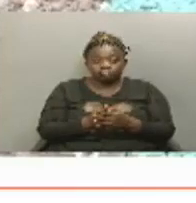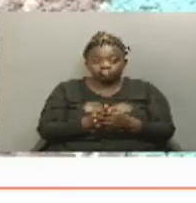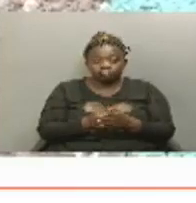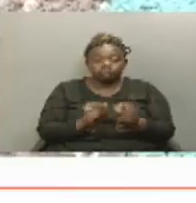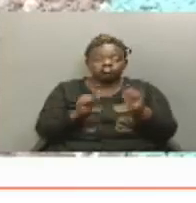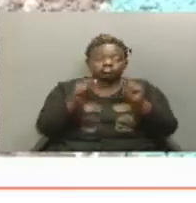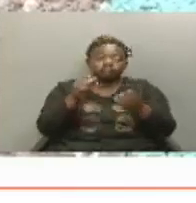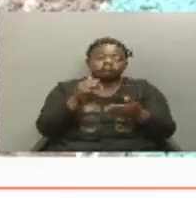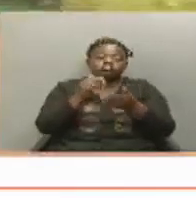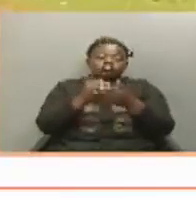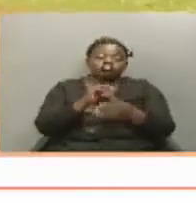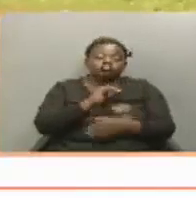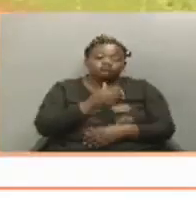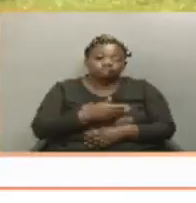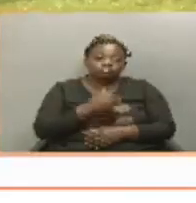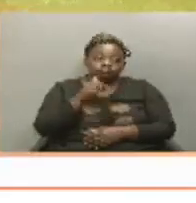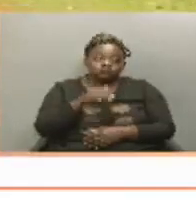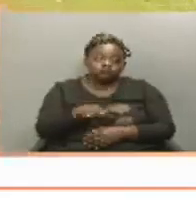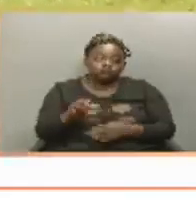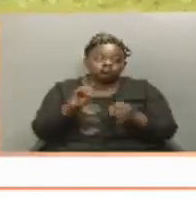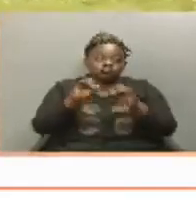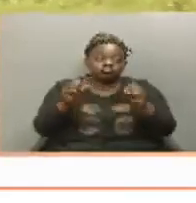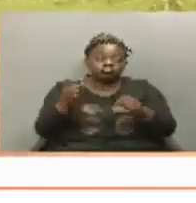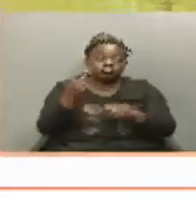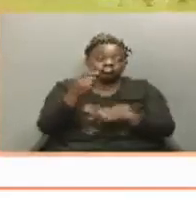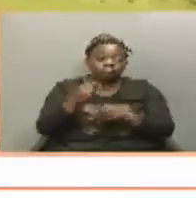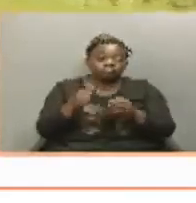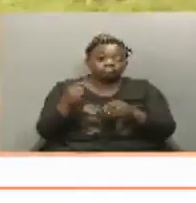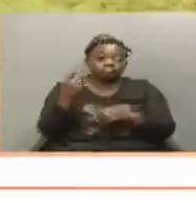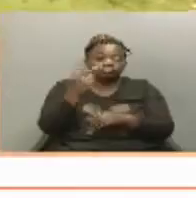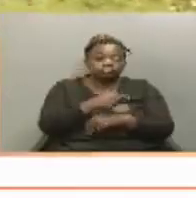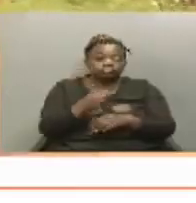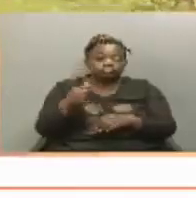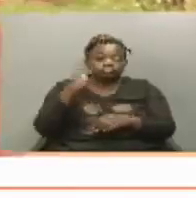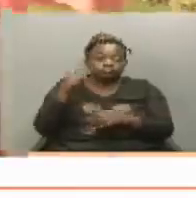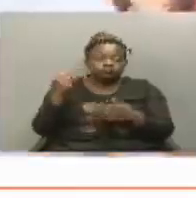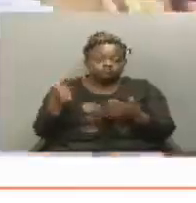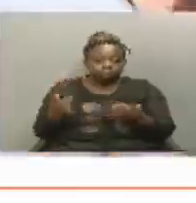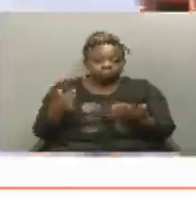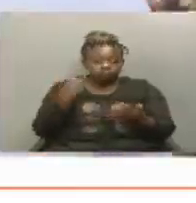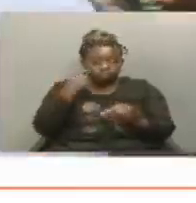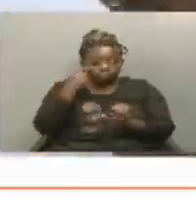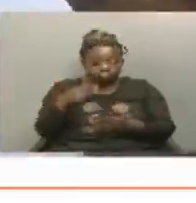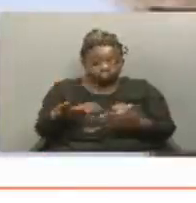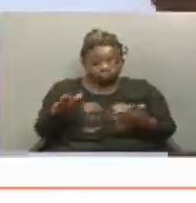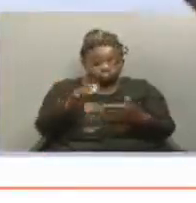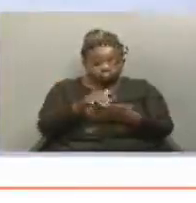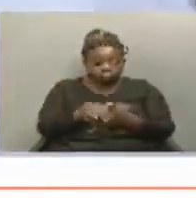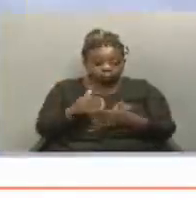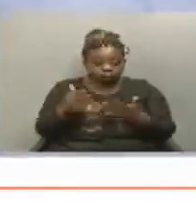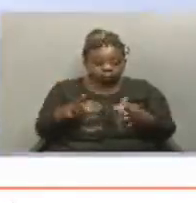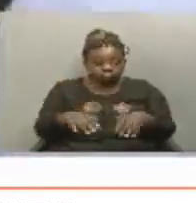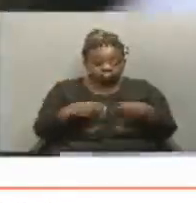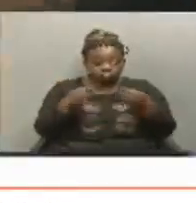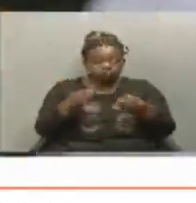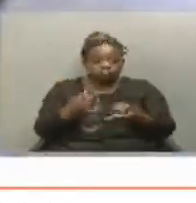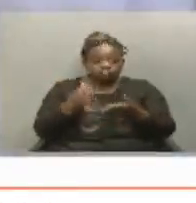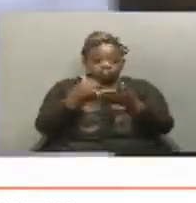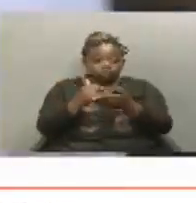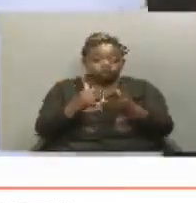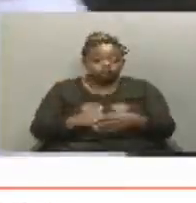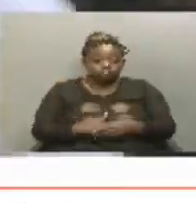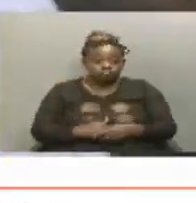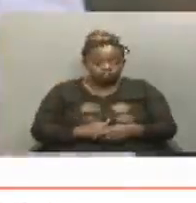bajje bayambeko omukyalo. Kulira eno twali kulaze olunaku olw'eggulo nga Nabbanja ataayiza n'okuwalabanya bba amuwa obuyambi.